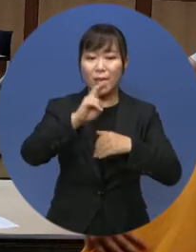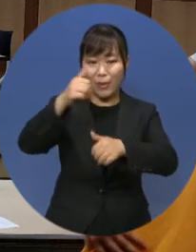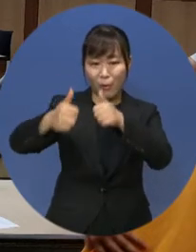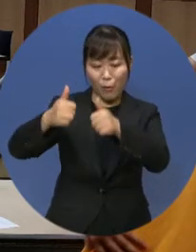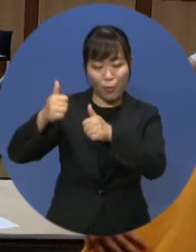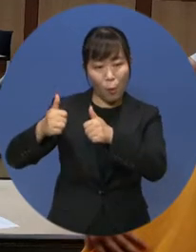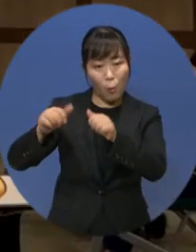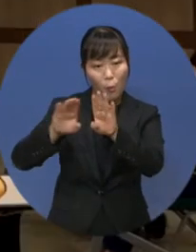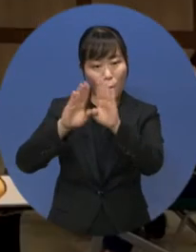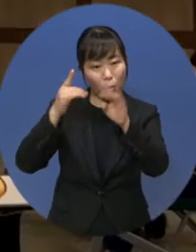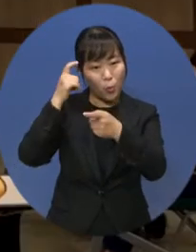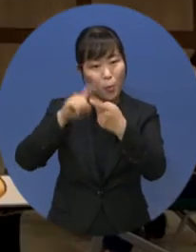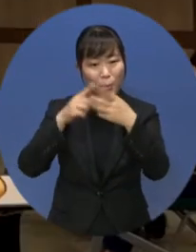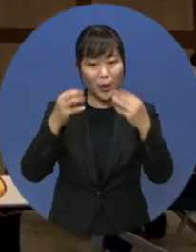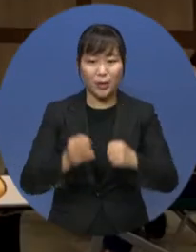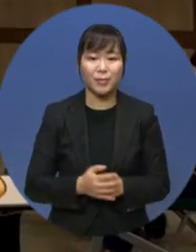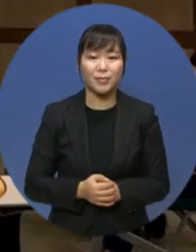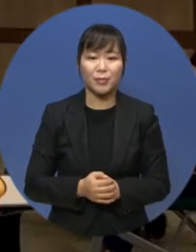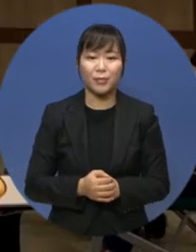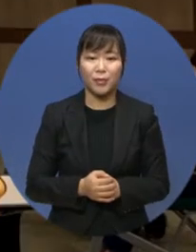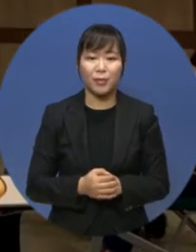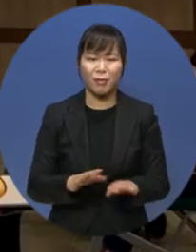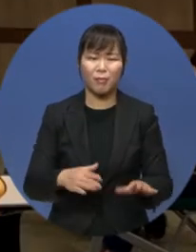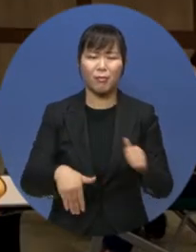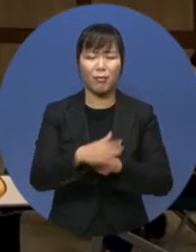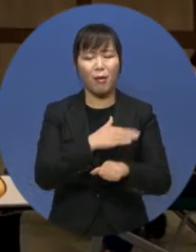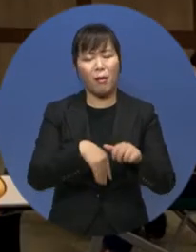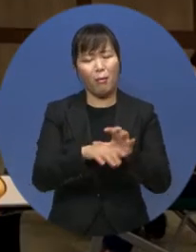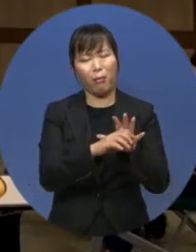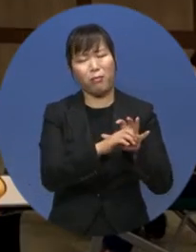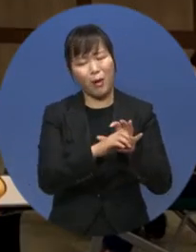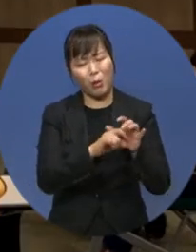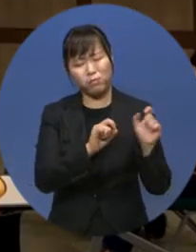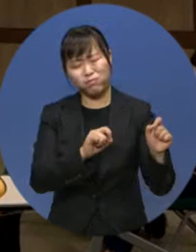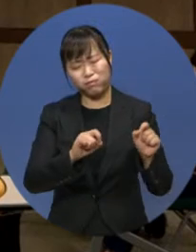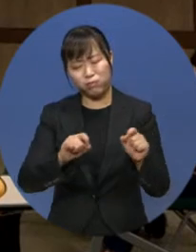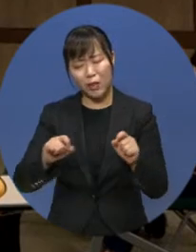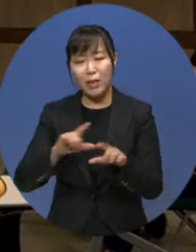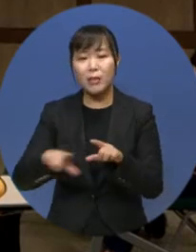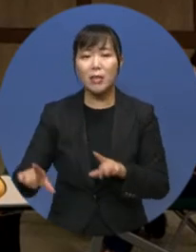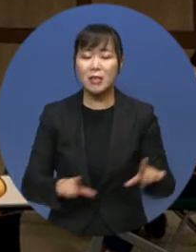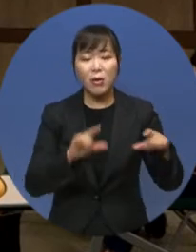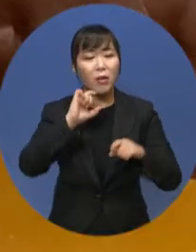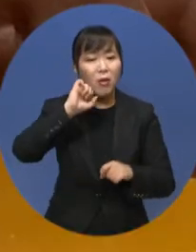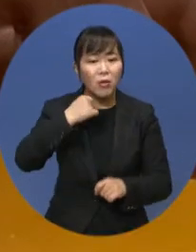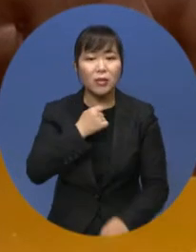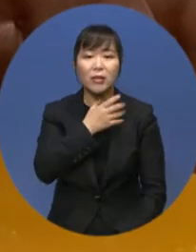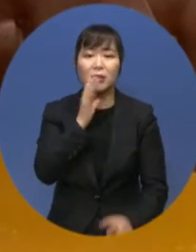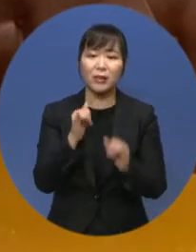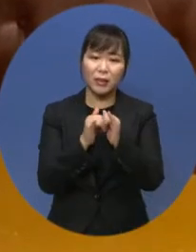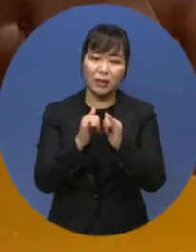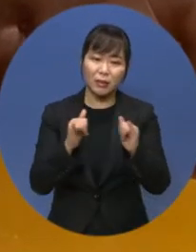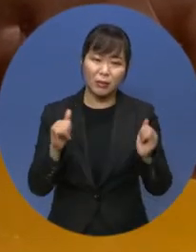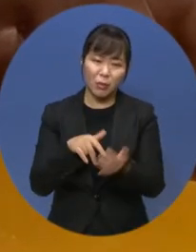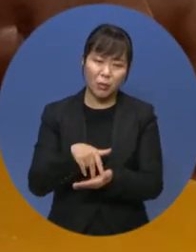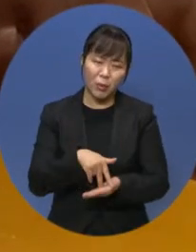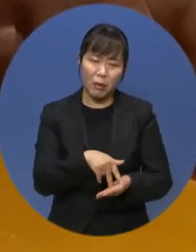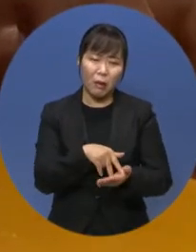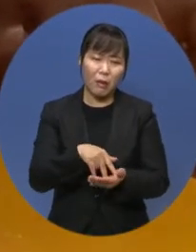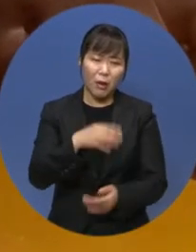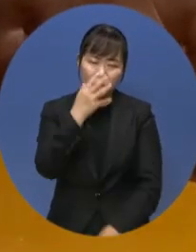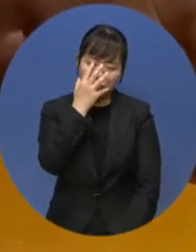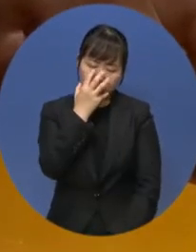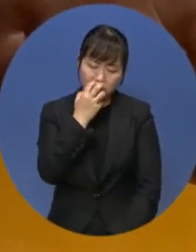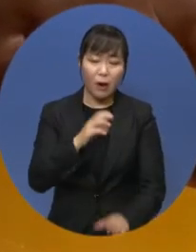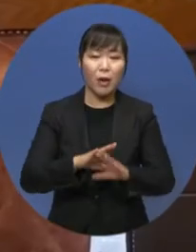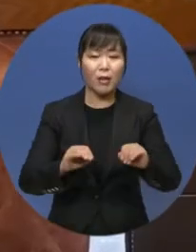관심을 모았습니다. 계속되는 코로나19로 일상생활조차 힘드신 어른들의 고독감과